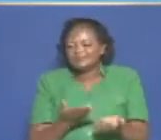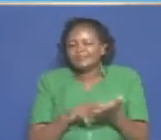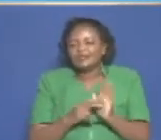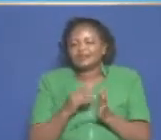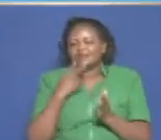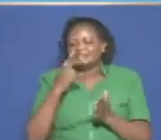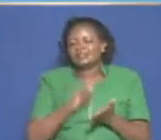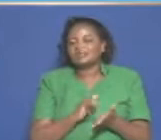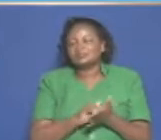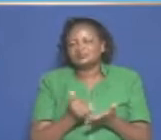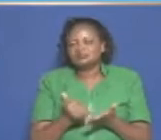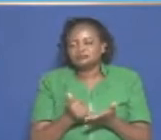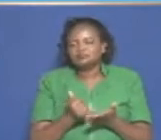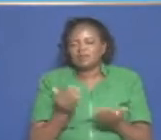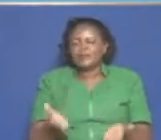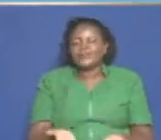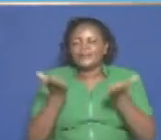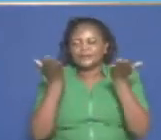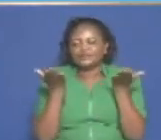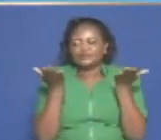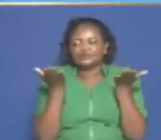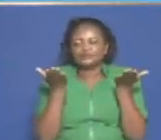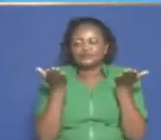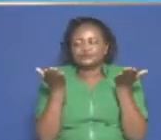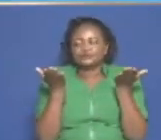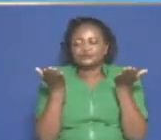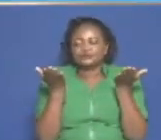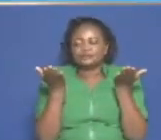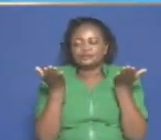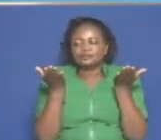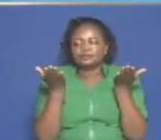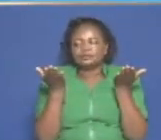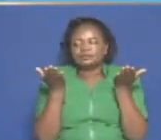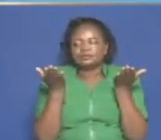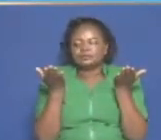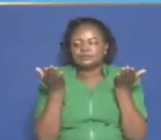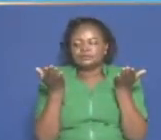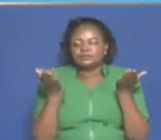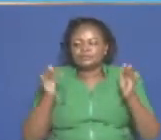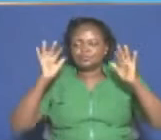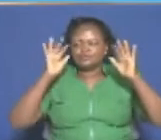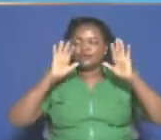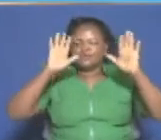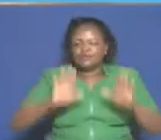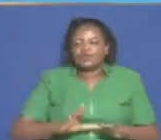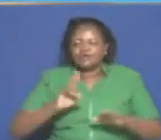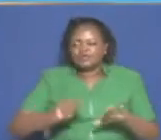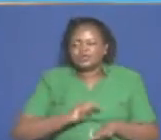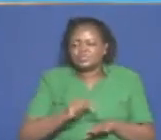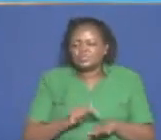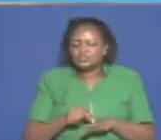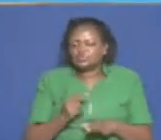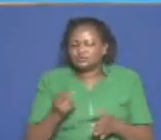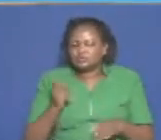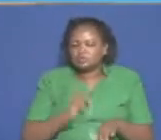kwamba ni promotion ama tuseme kupanda vio haswa kwa umuhimu wa kitaifa tukipitiza